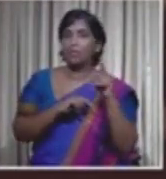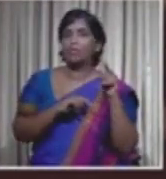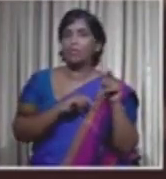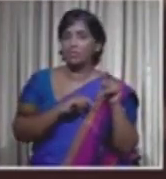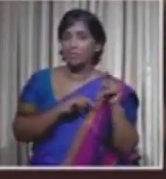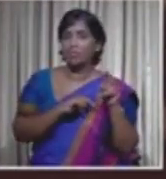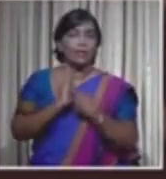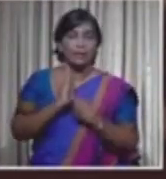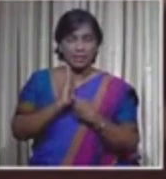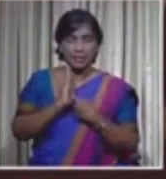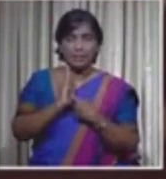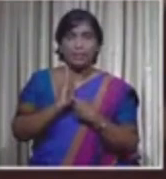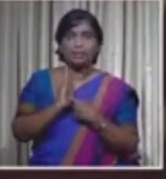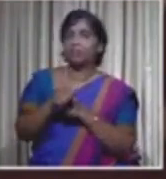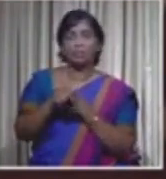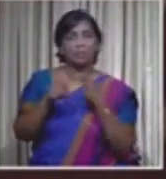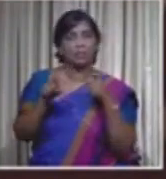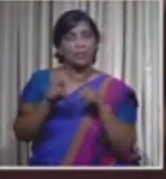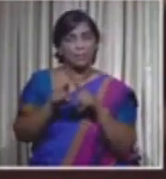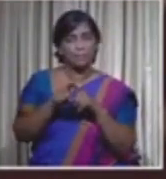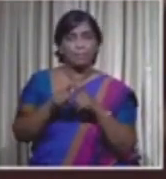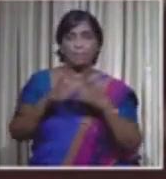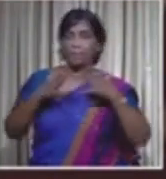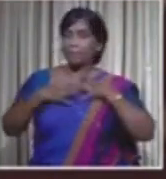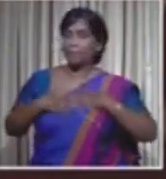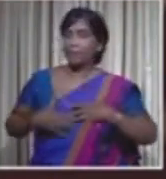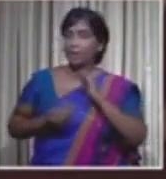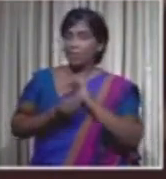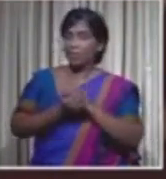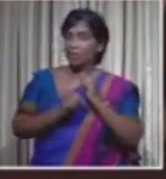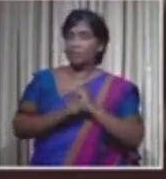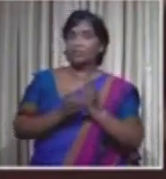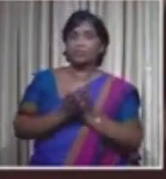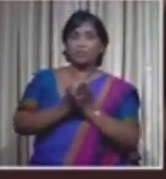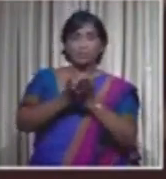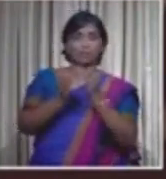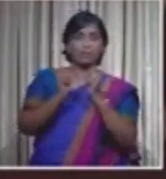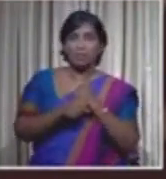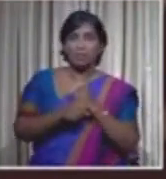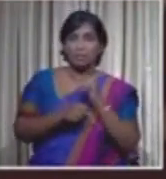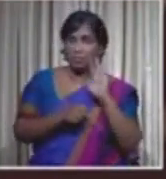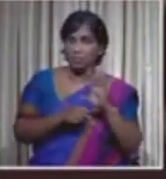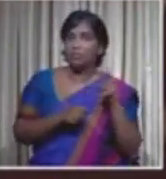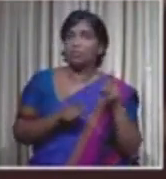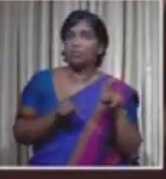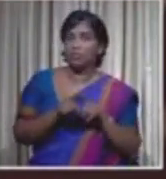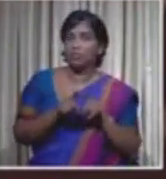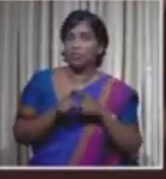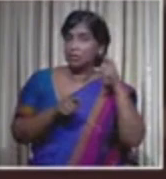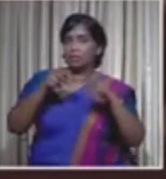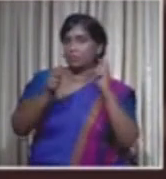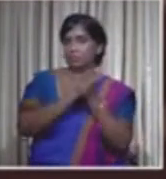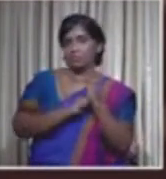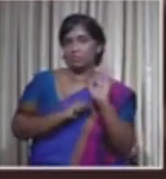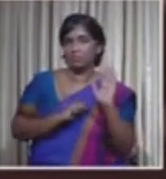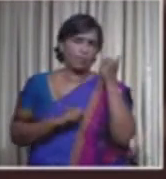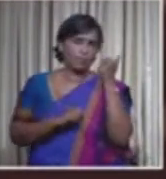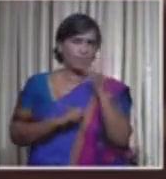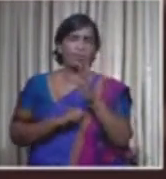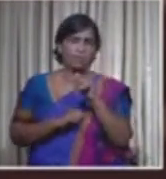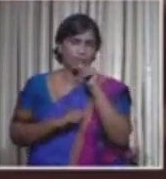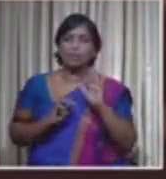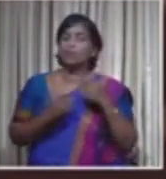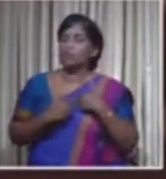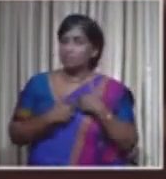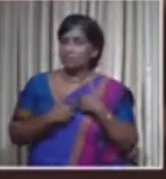කිව්වා රටේ නීතිය අනුව ඒවා මිනිමරුමක් ලයිෆ් ජැකට් දාන්න නැතුව මේ දරුවෝ එහෙම අරන් ගිහලා මේක වෙලා තියෙන්නේ. ඒක නිසා මේක රජයට ඇඟිල්ල දික් කරන්න හදන්න එපා. අපි හෙලා දකින්නවා.